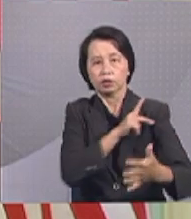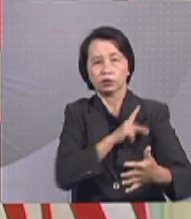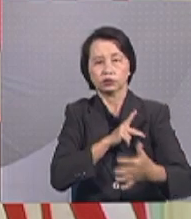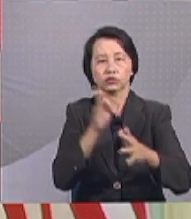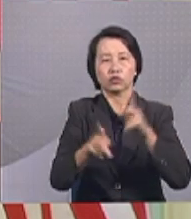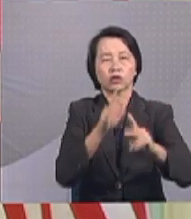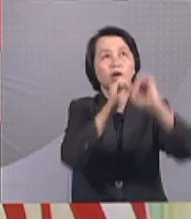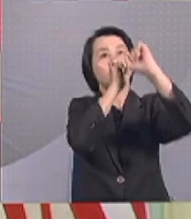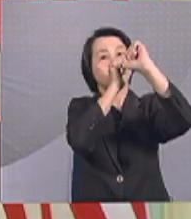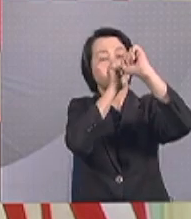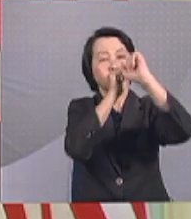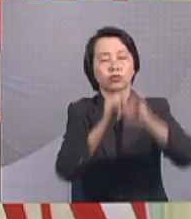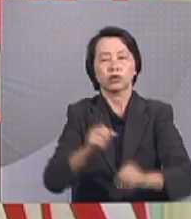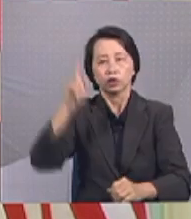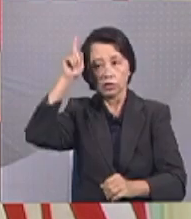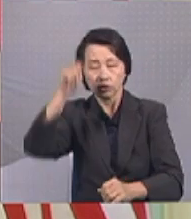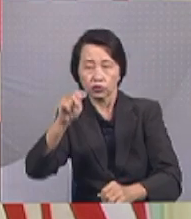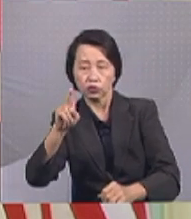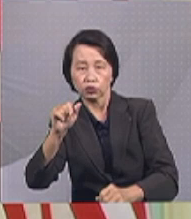Batin, tuai-tuai rumah,